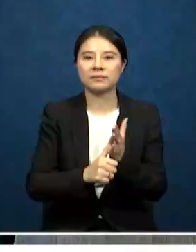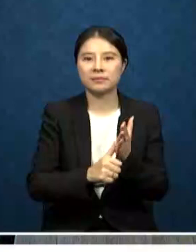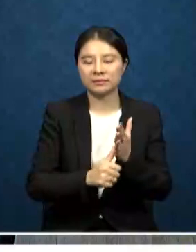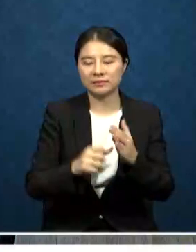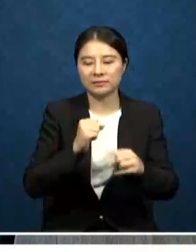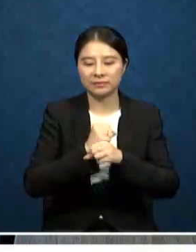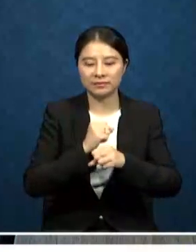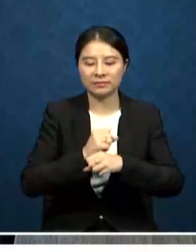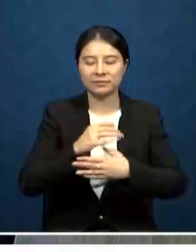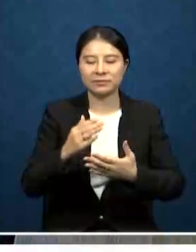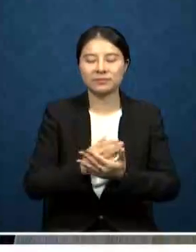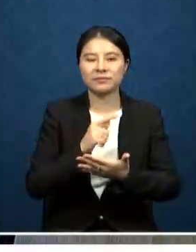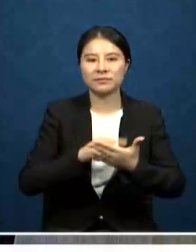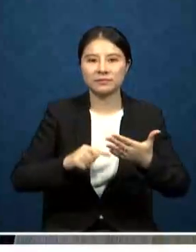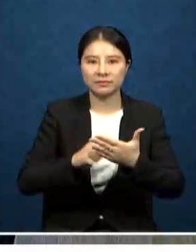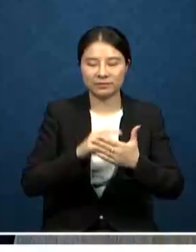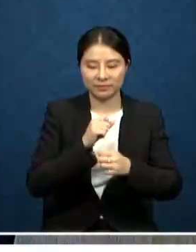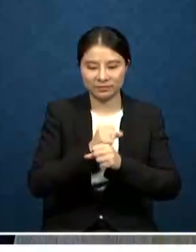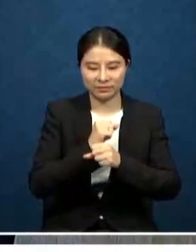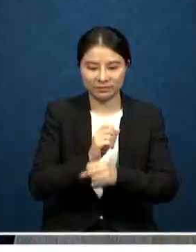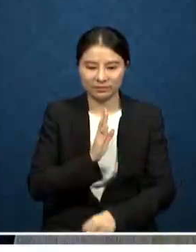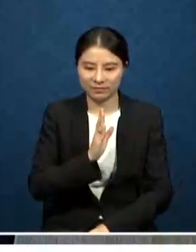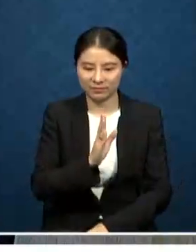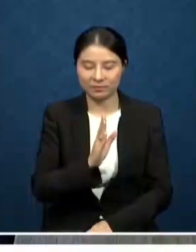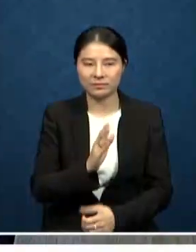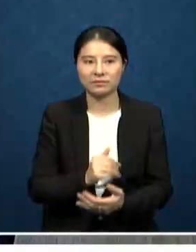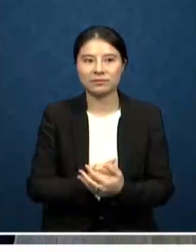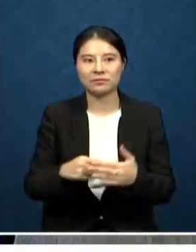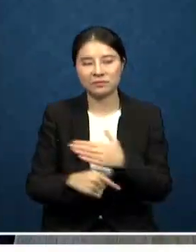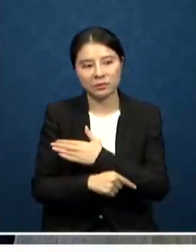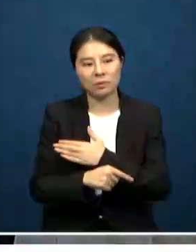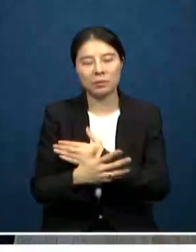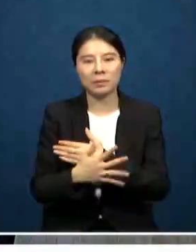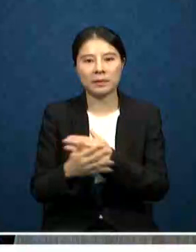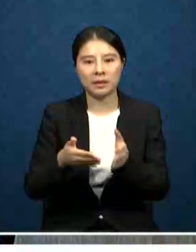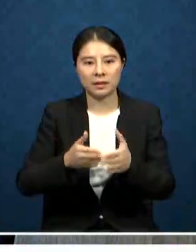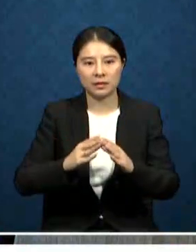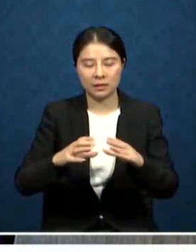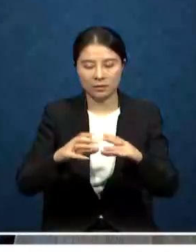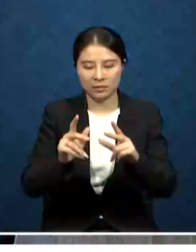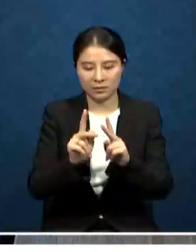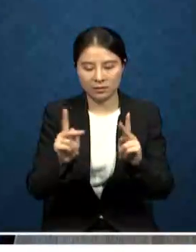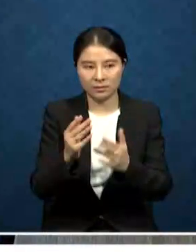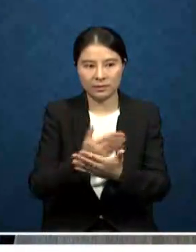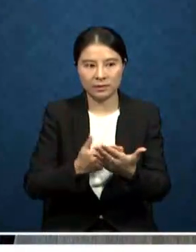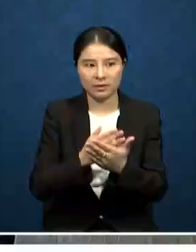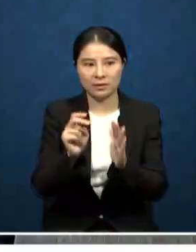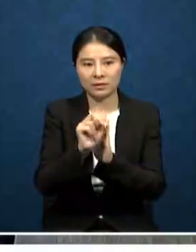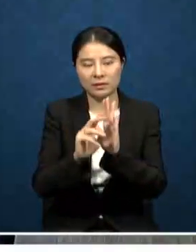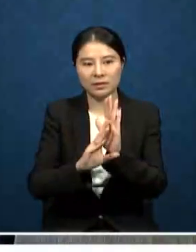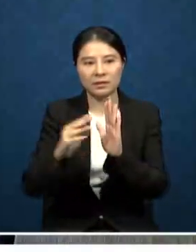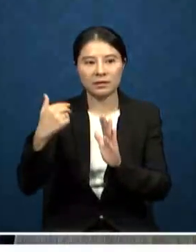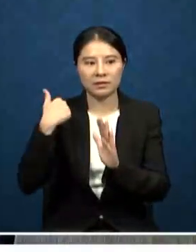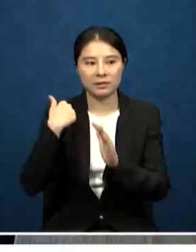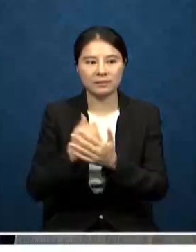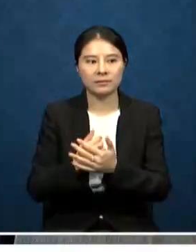ให้การเลือกตั้งมันเป็นไปโดยสุจริตและเที่ยงธรรแต่ในเรื่องของการจัดตั้งคณะกรรมการพิจารณานโยบายเ่า